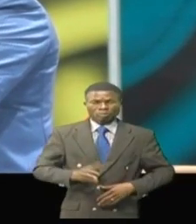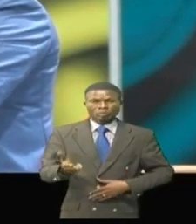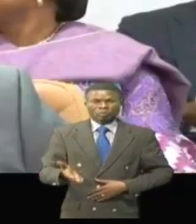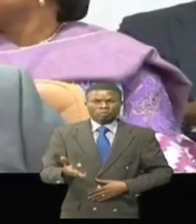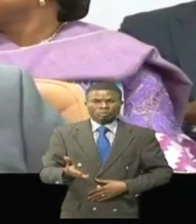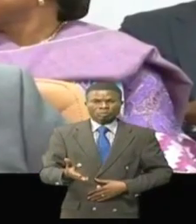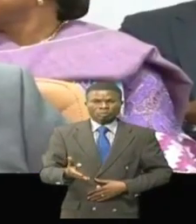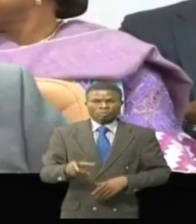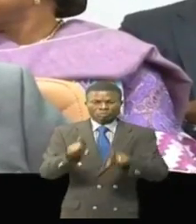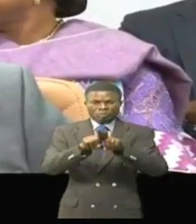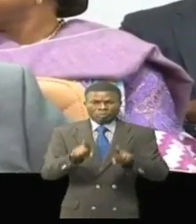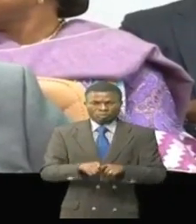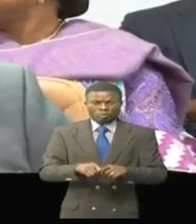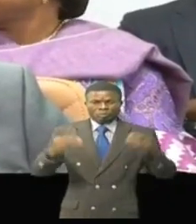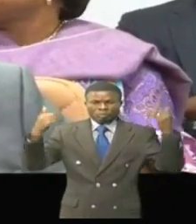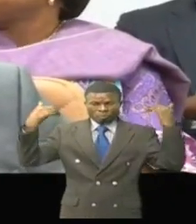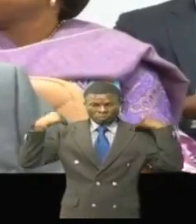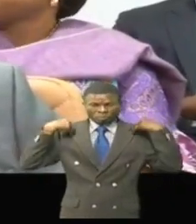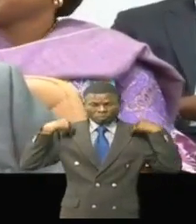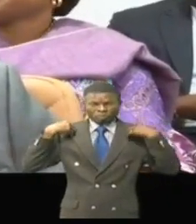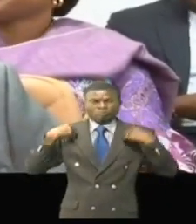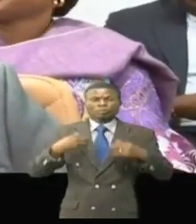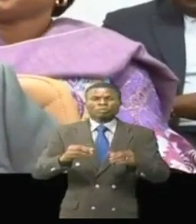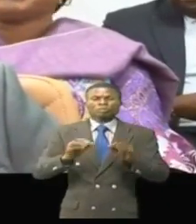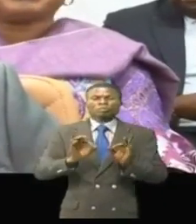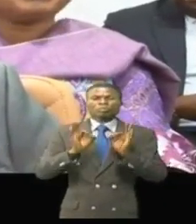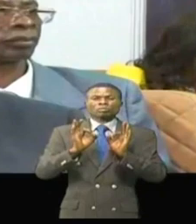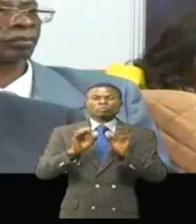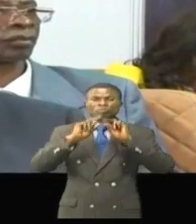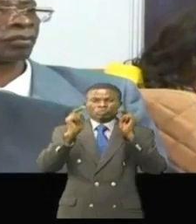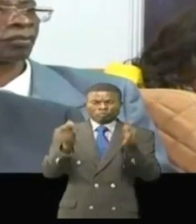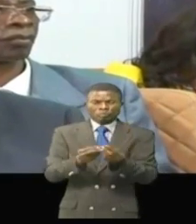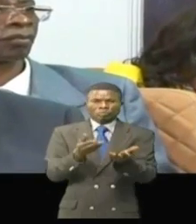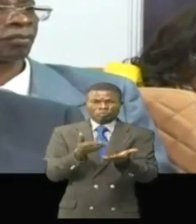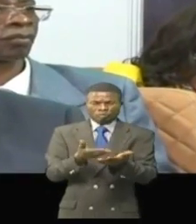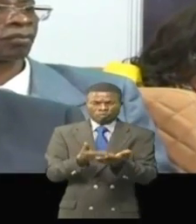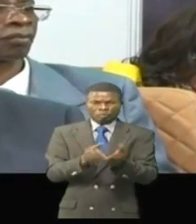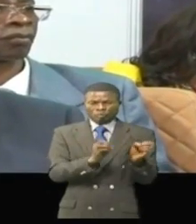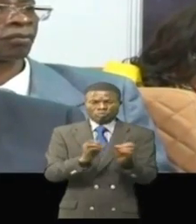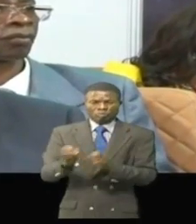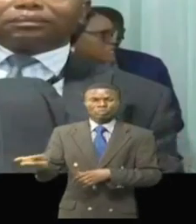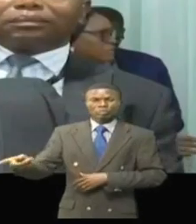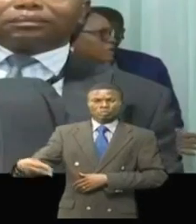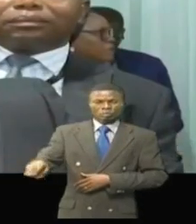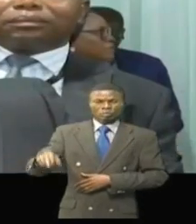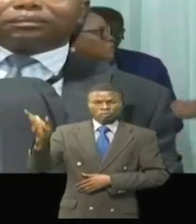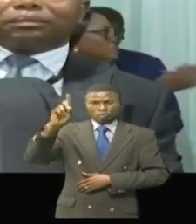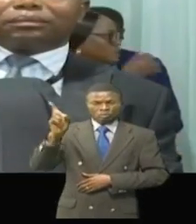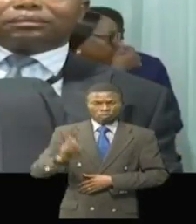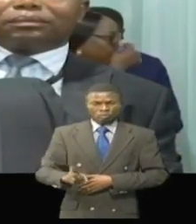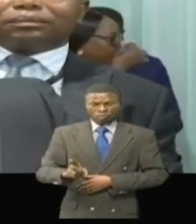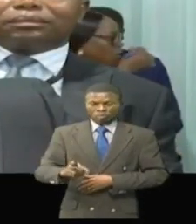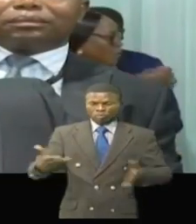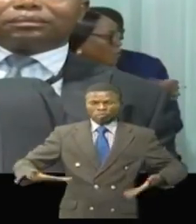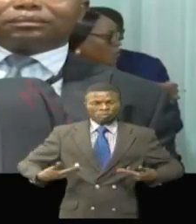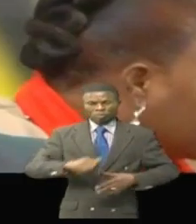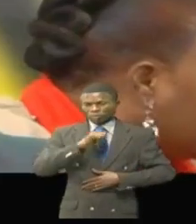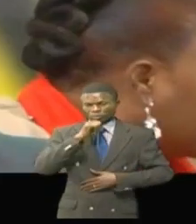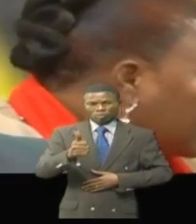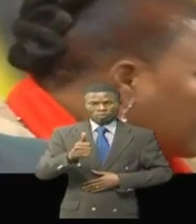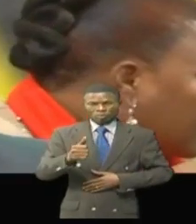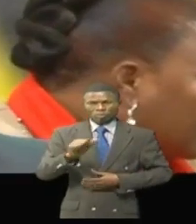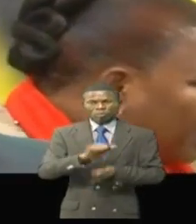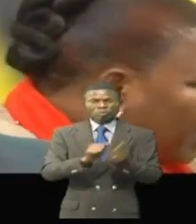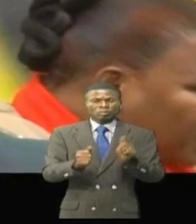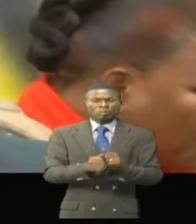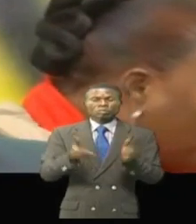Tshilombo, également président en exercice de cette organisation sous-régionale, ont condamné et déploré ces